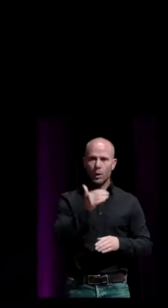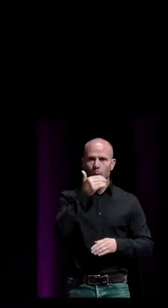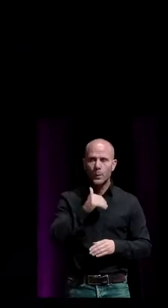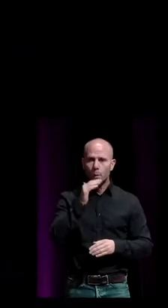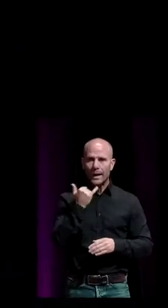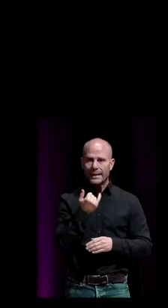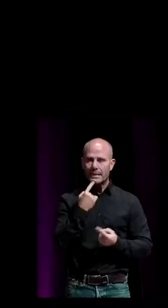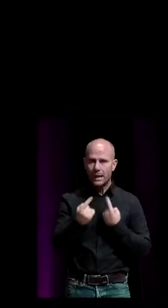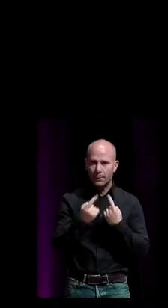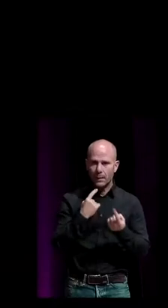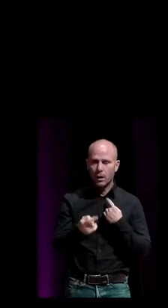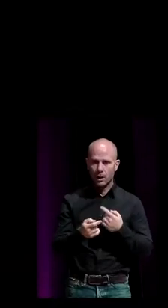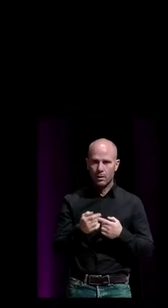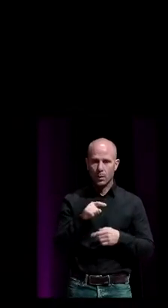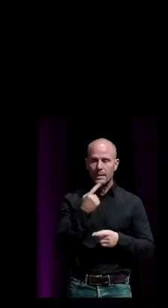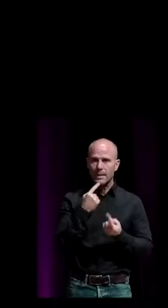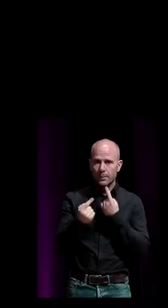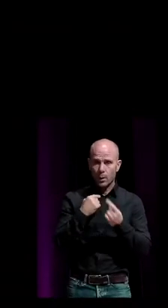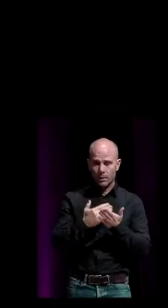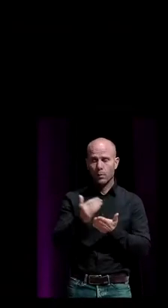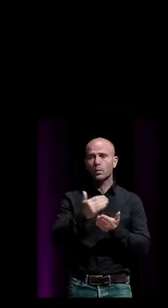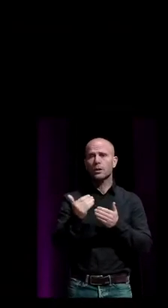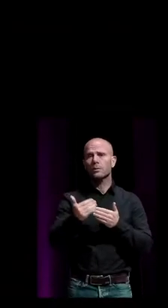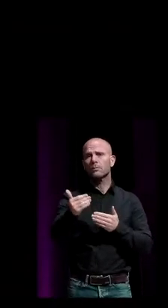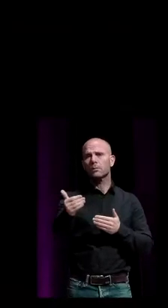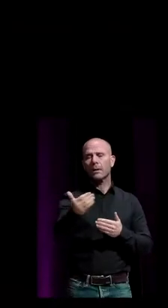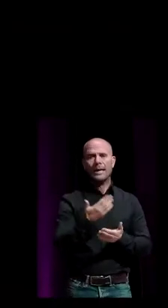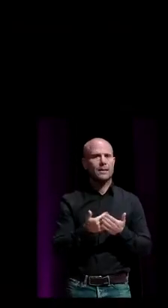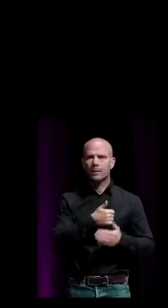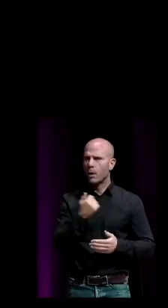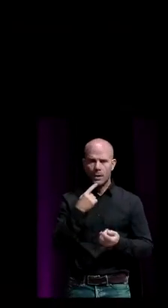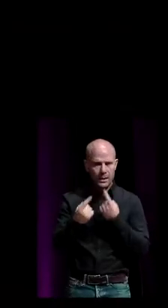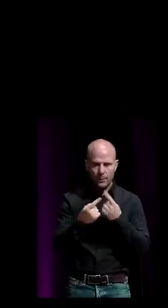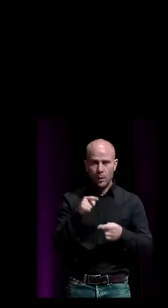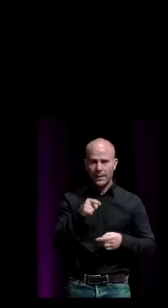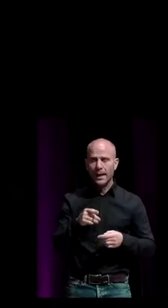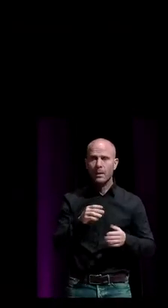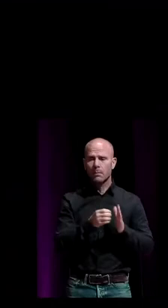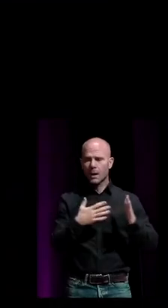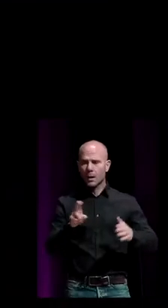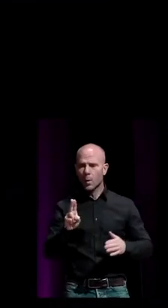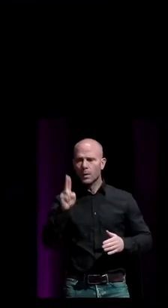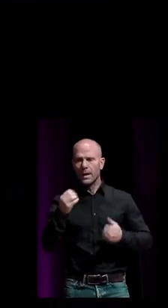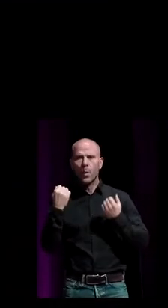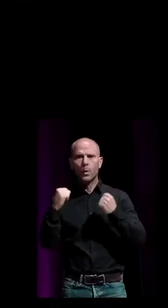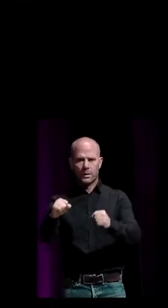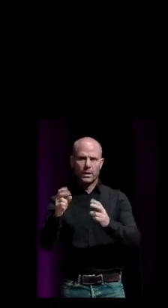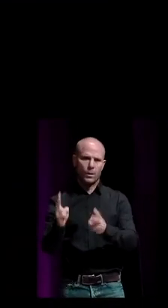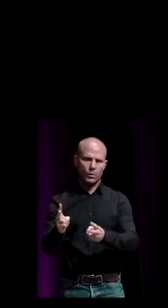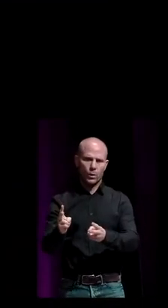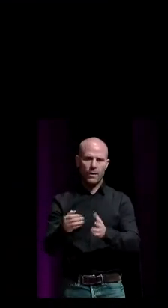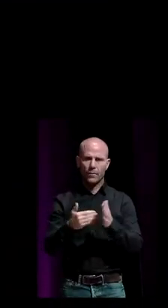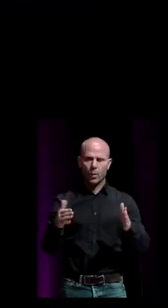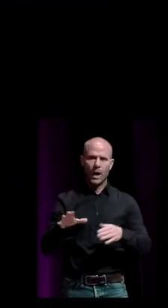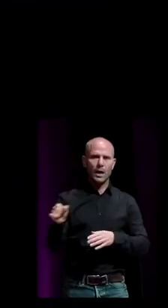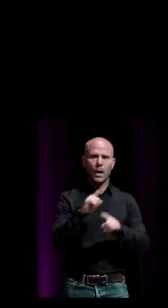här samtalet och att det här samtalet får fortsätta och då inte bara samtal utan det ska leda till konkreta åtgärder och handling från alla de